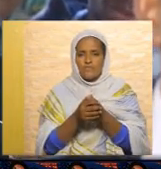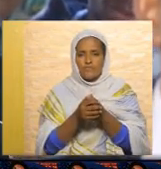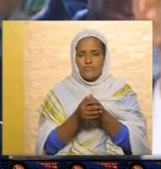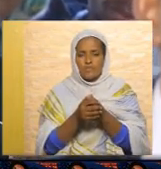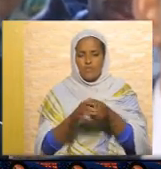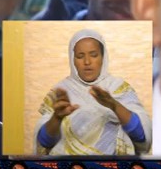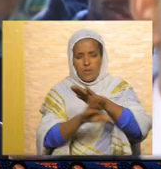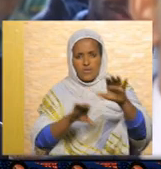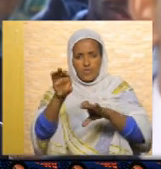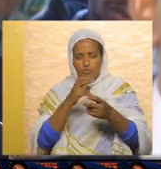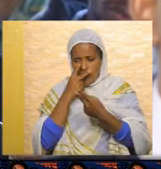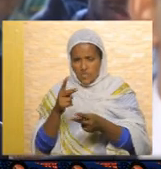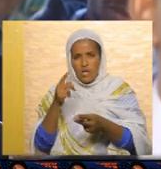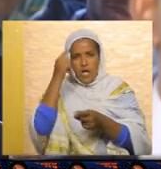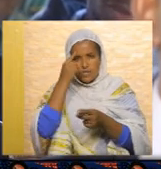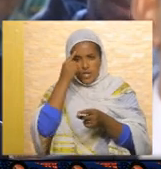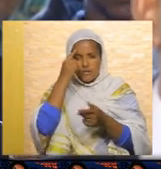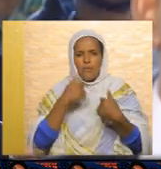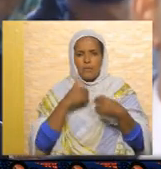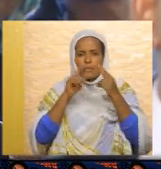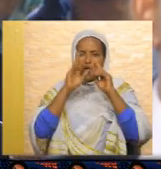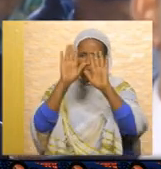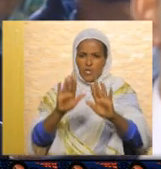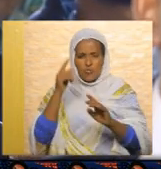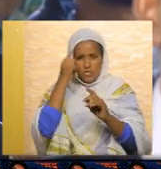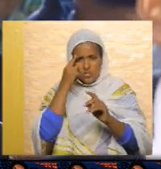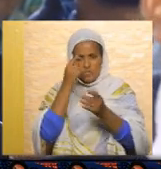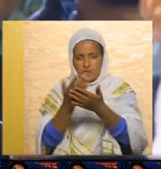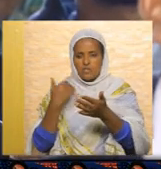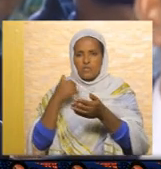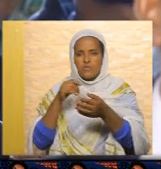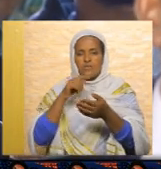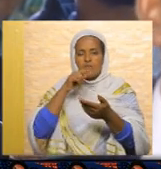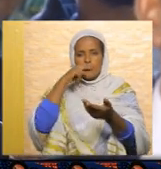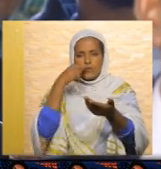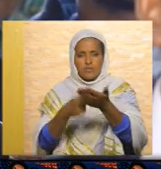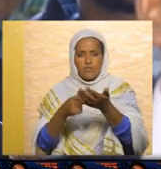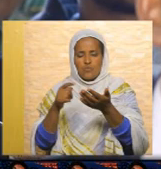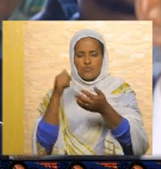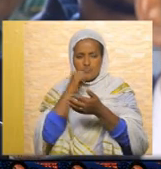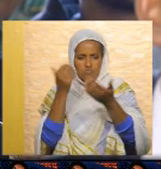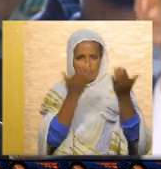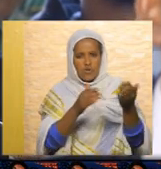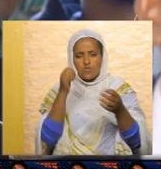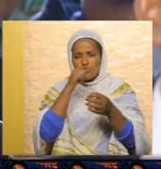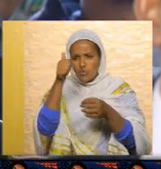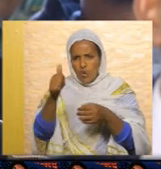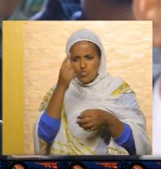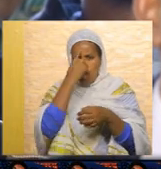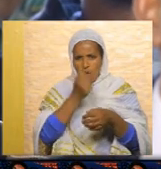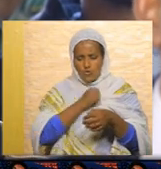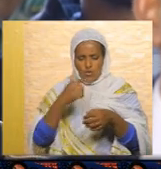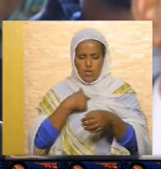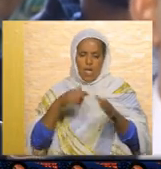የበታች አድርጎ የማየት አስተሳሰብ አለ። ደግሞ የሚገርመው አስተሳሰቡ ቅድም እንዳታው ሲስተር እንዳቀረበችው ሴቶቹ ራሱ አምነውት እኛ የበታች ነን